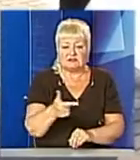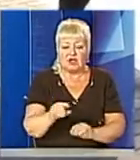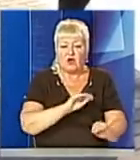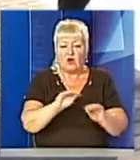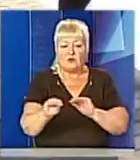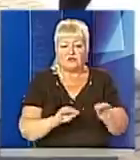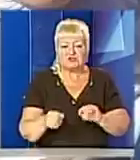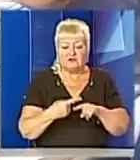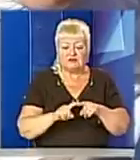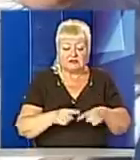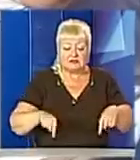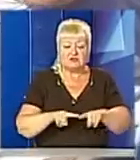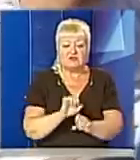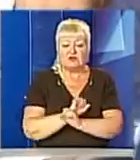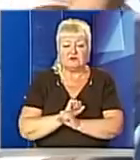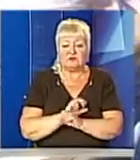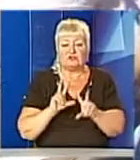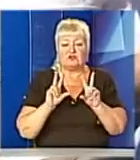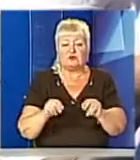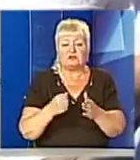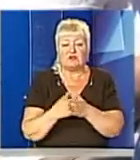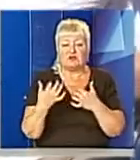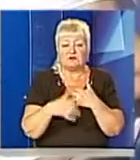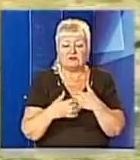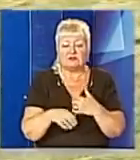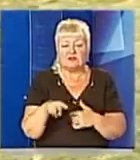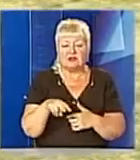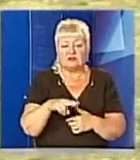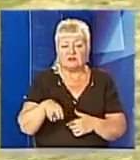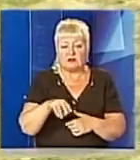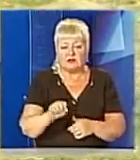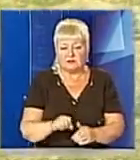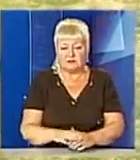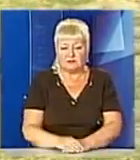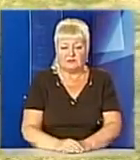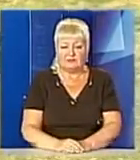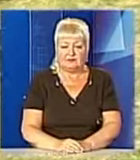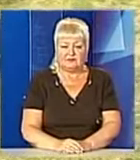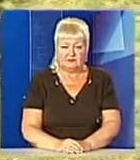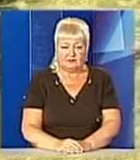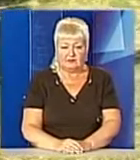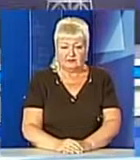Облаштувати ці зони відпочинку обіцяють до середини листопада. Ольга Тимуляк, Тарас Фомін. Новини.